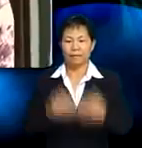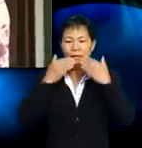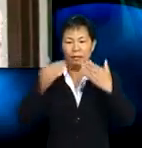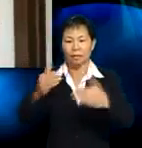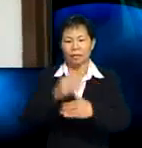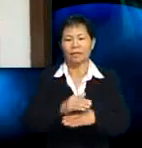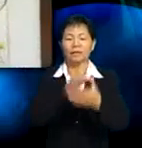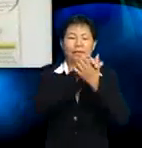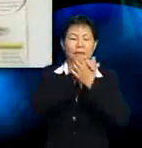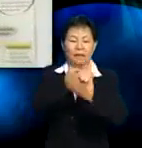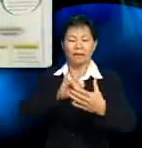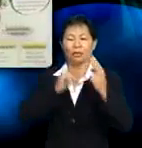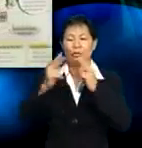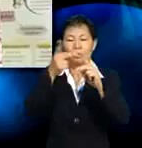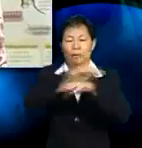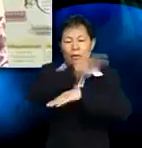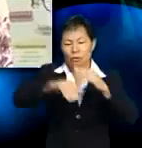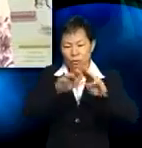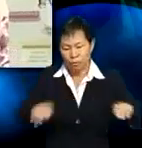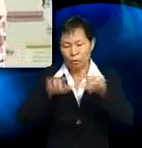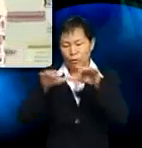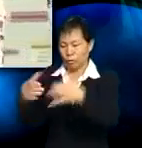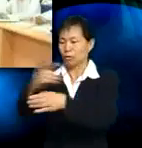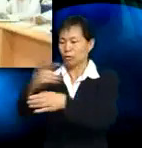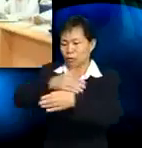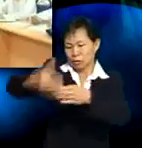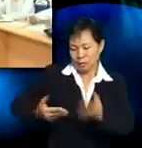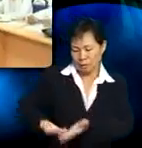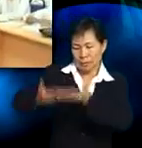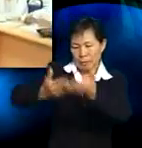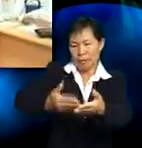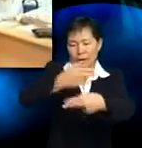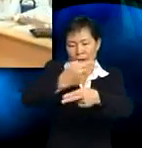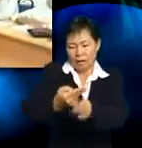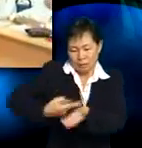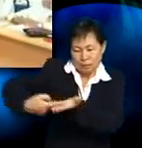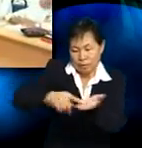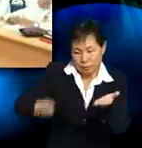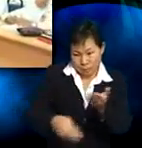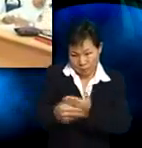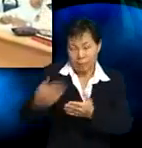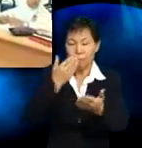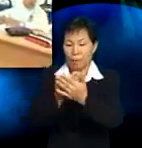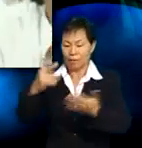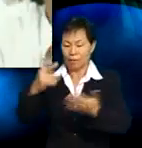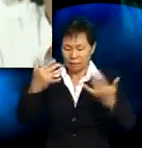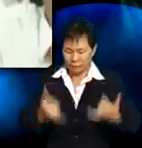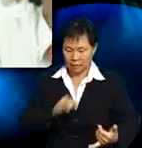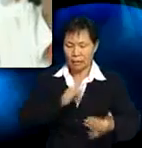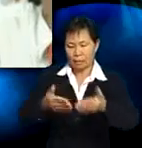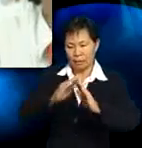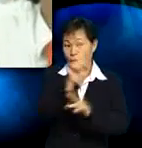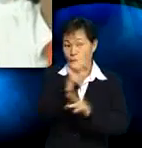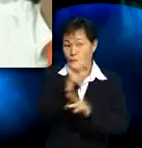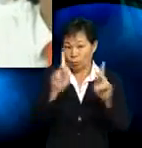terima kasih dan kalian saya ucapkan kepada frasa daripada perempuan 1 dan telah selesai membentangkan hasil perbincangan mereka Baiklah sekarang saya